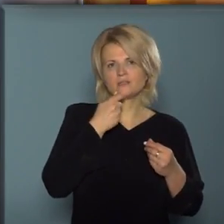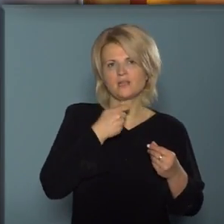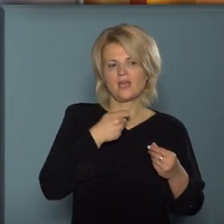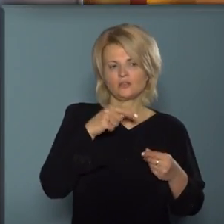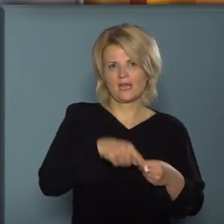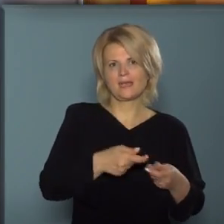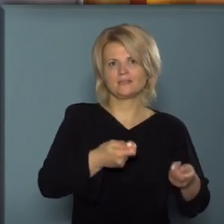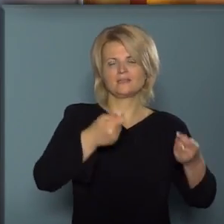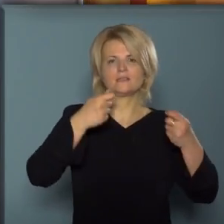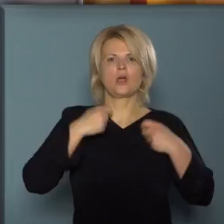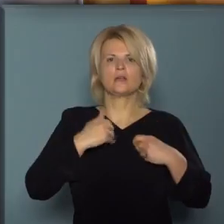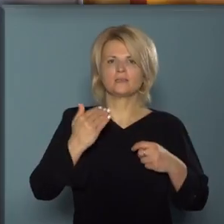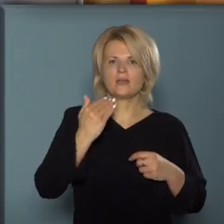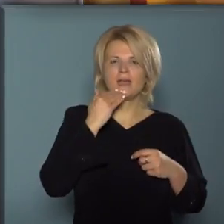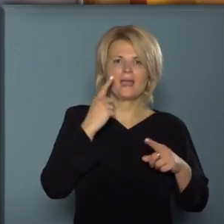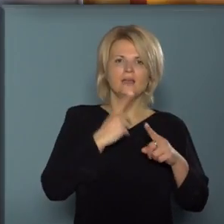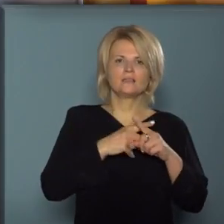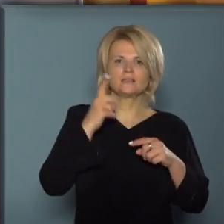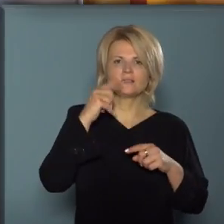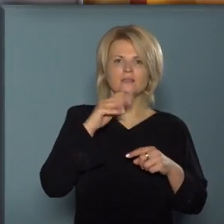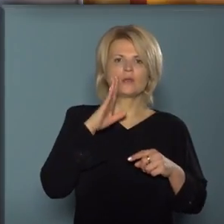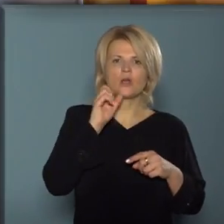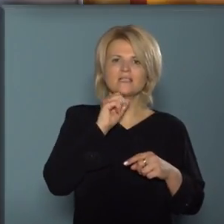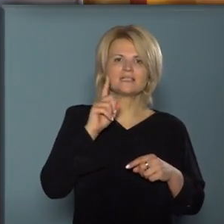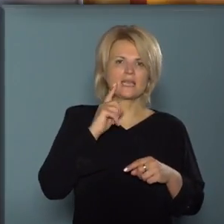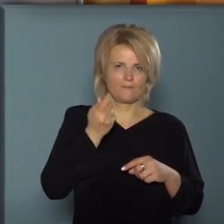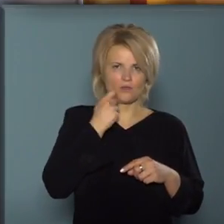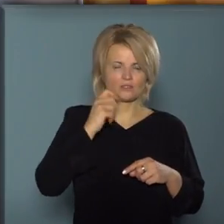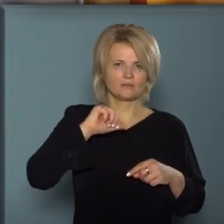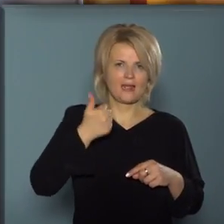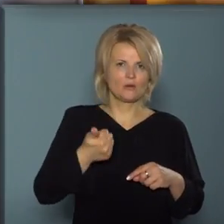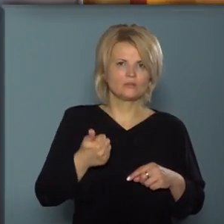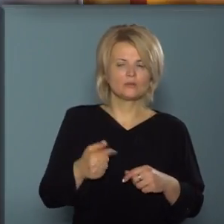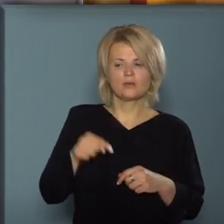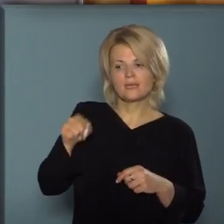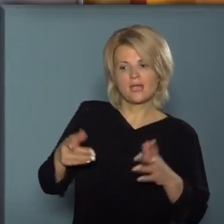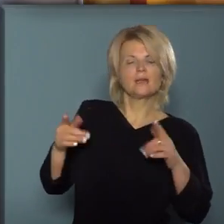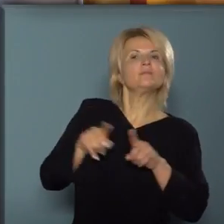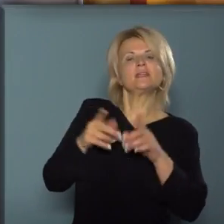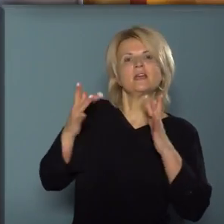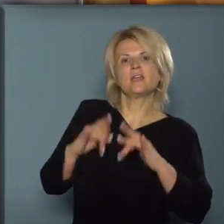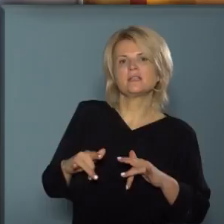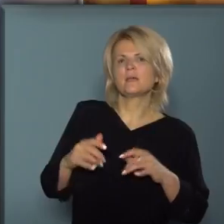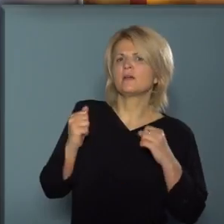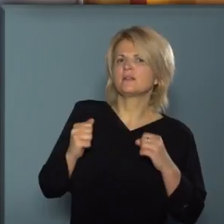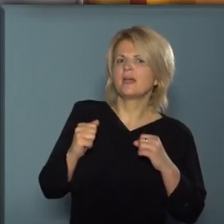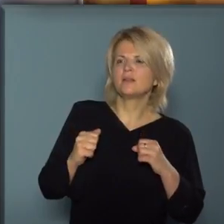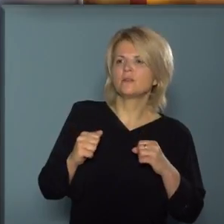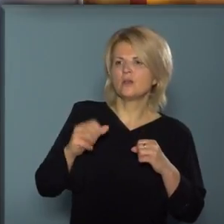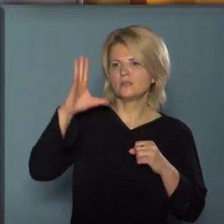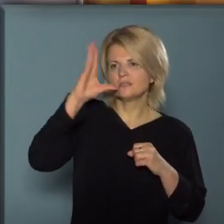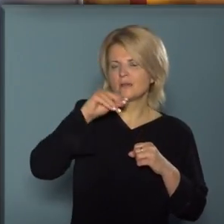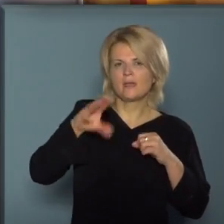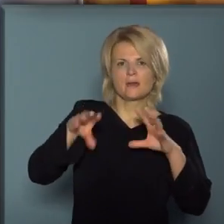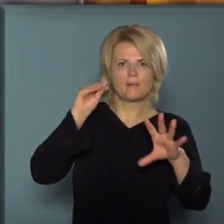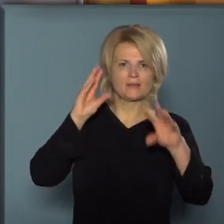szerfogyasztás, ecstasy fogyasztás adott. Nem az a nehéz ilyen helyzetekben, hogy az ember megtapasztal valamit addig még